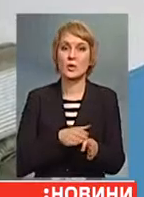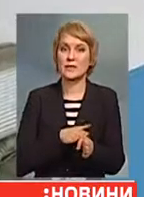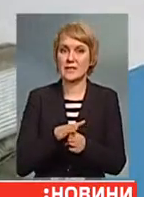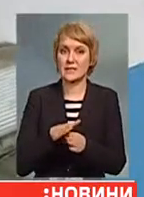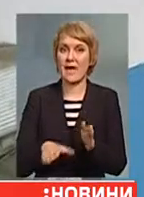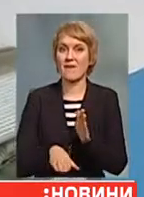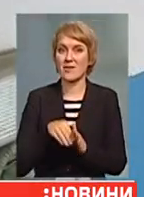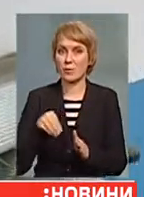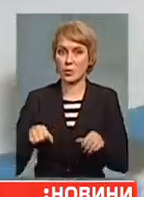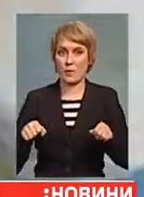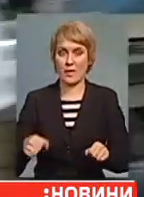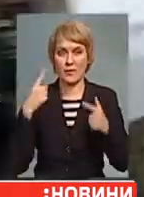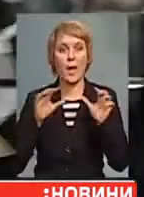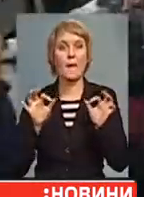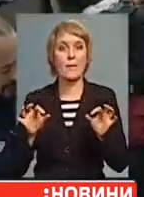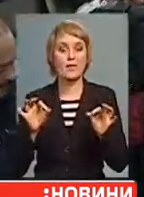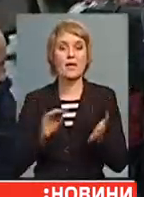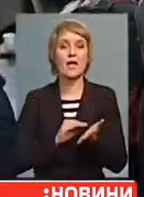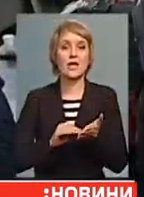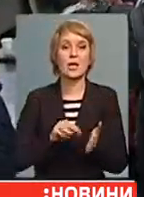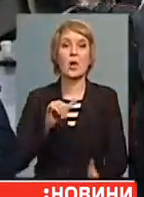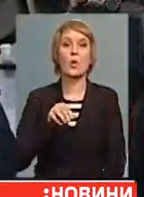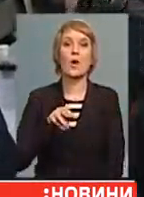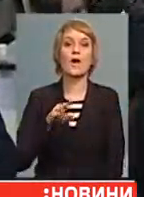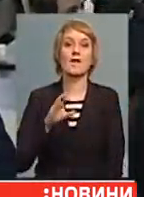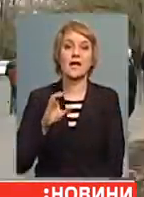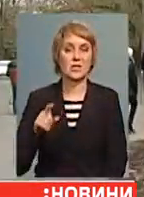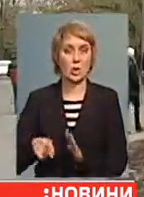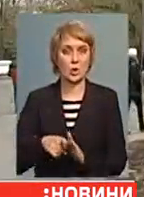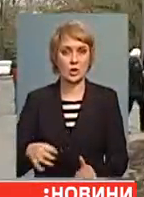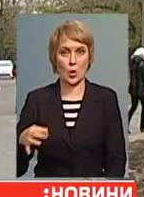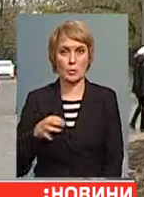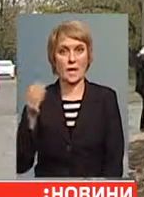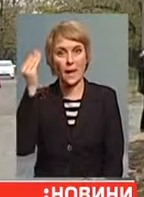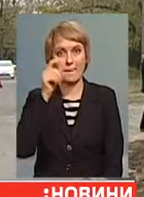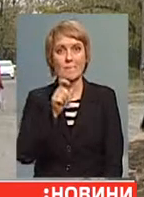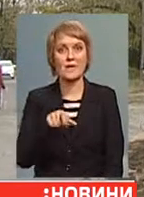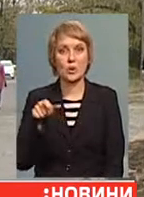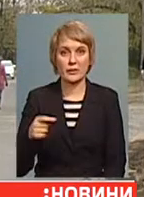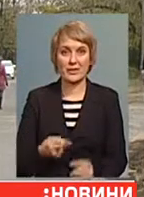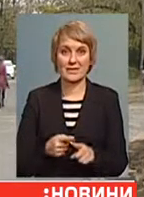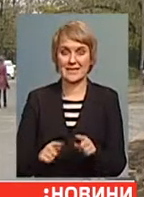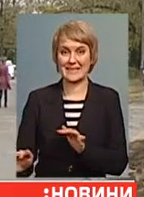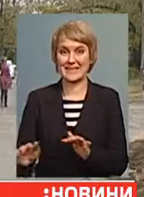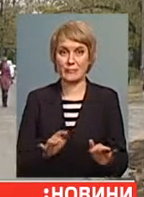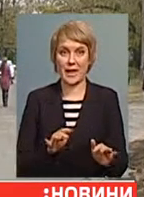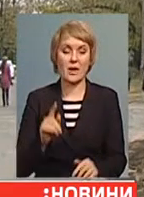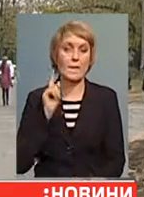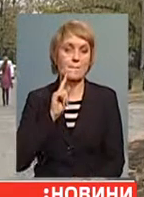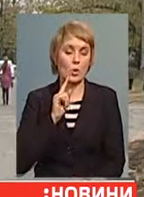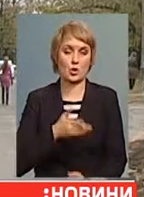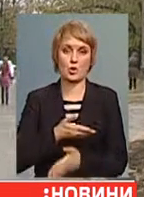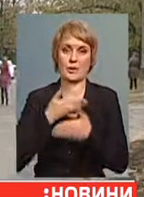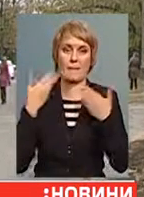Але, як поінформувала речниця ГУМВС у Донецькій області Наталя Шиман, підозрюваних у цих справах поки що нема.